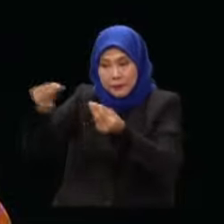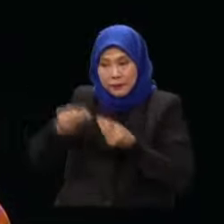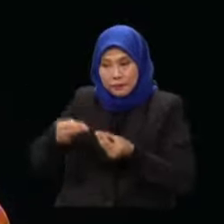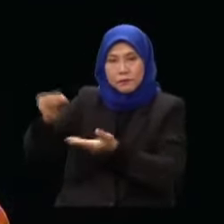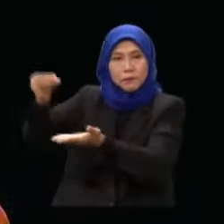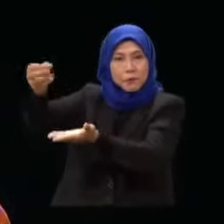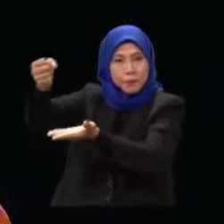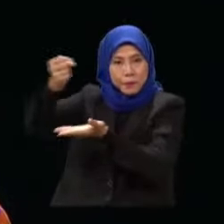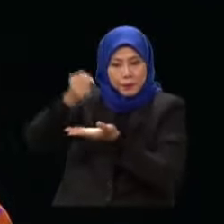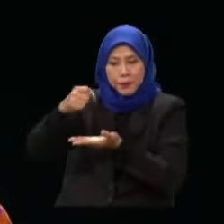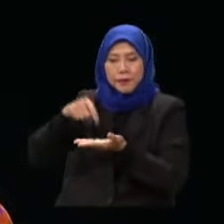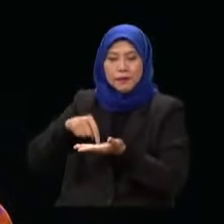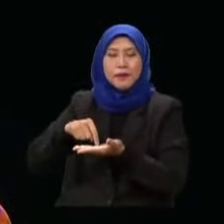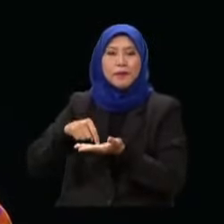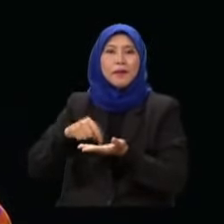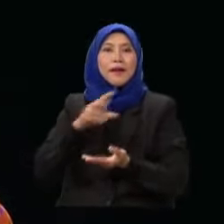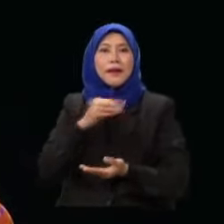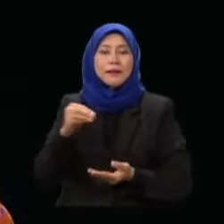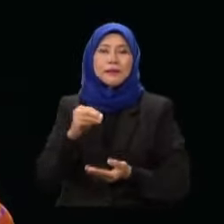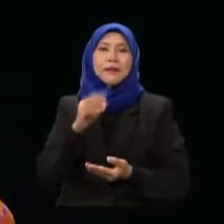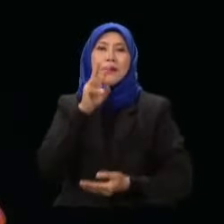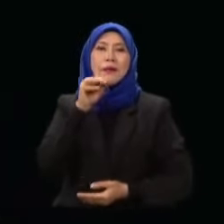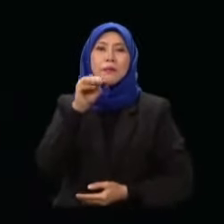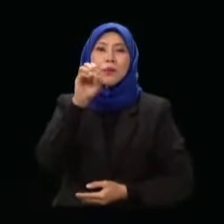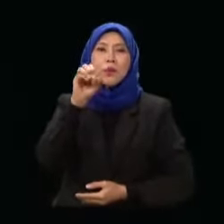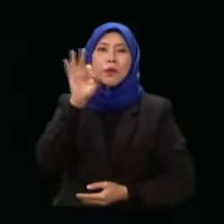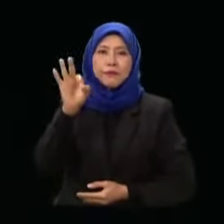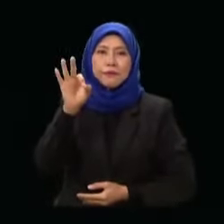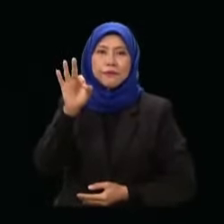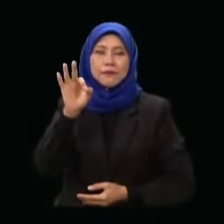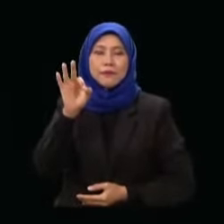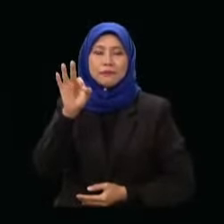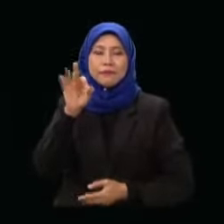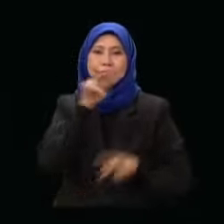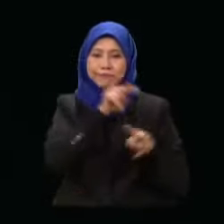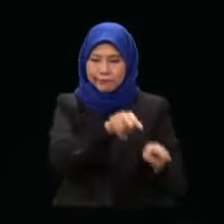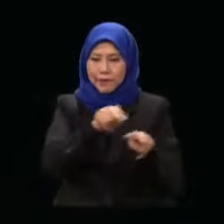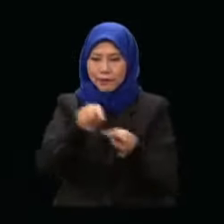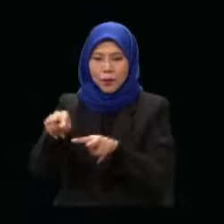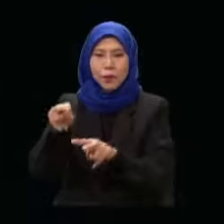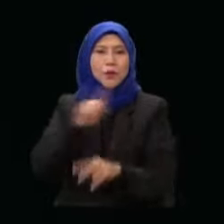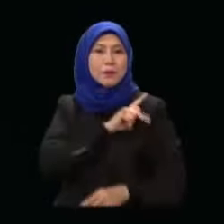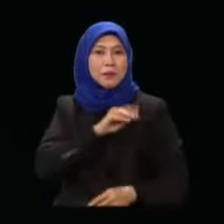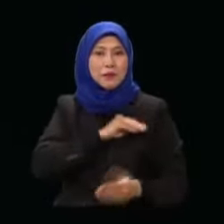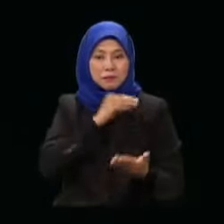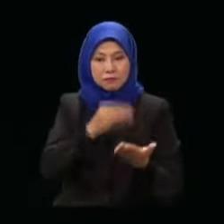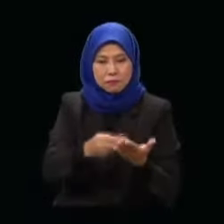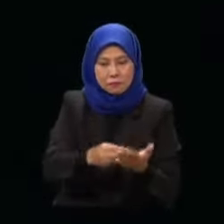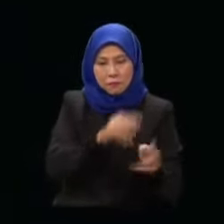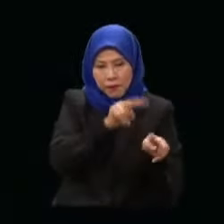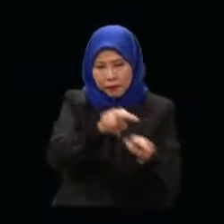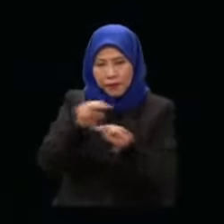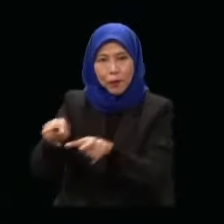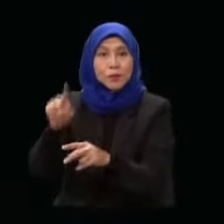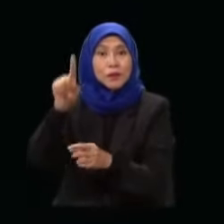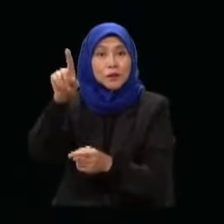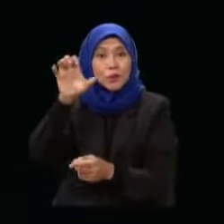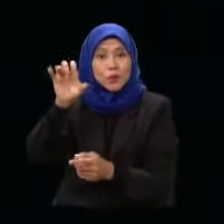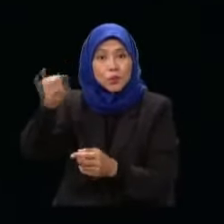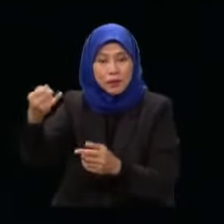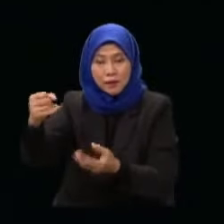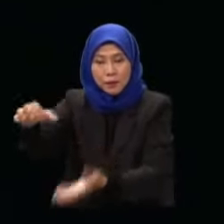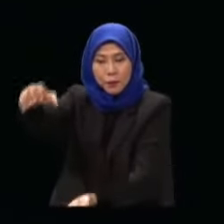dipantau oleh PH kementerian keuangan eh jadi kita tak boleh main sukke-sukke juga ada setuju Tami itu enjoys akan